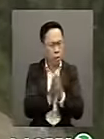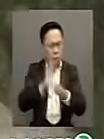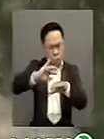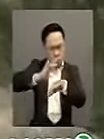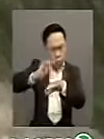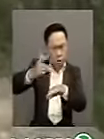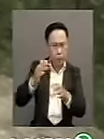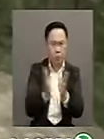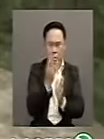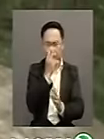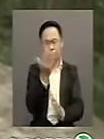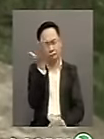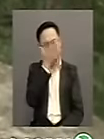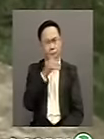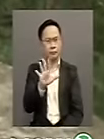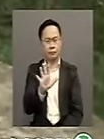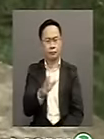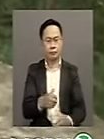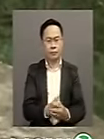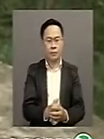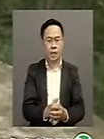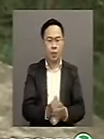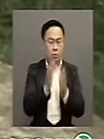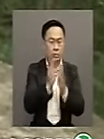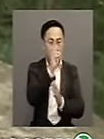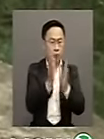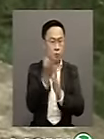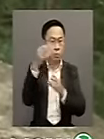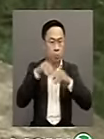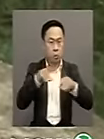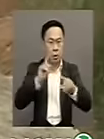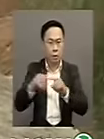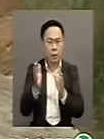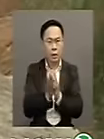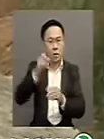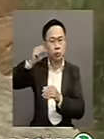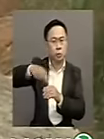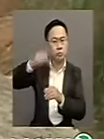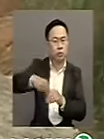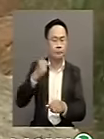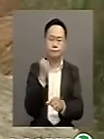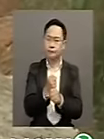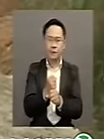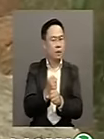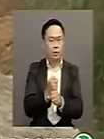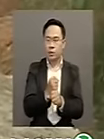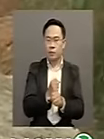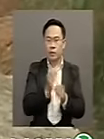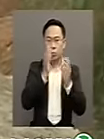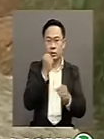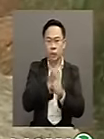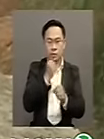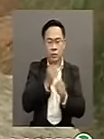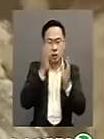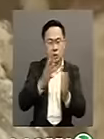ชาติจนหมดคุณค่าความสวยงามผู้ใช้เว็บไซต์หวยป๋อคนหนึ่งโพสต์วิจารณ์ว่างานนี้ดูเหมือนเป็นฝีมือของค